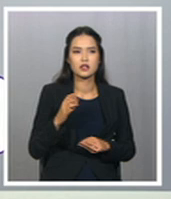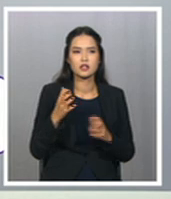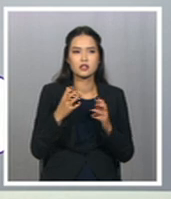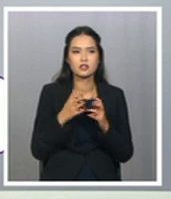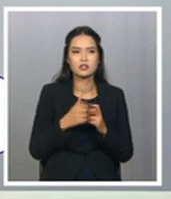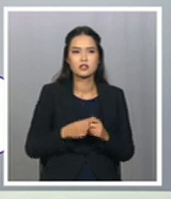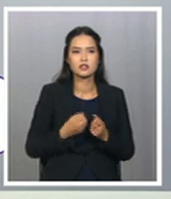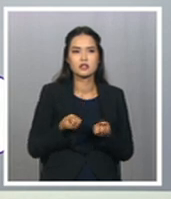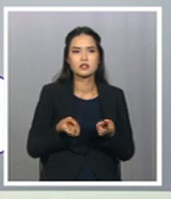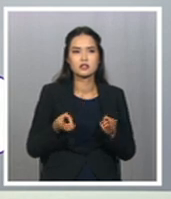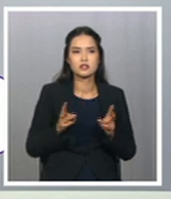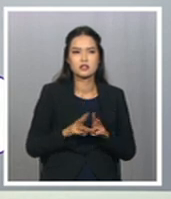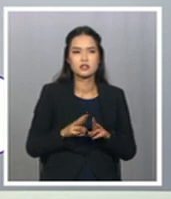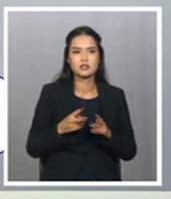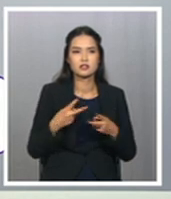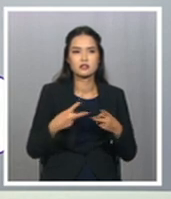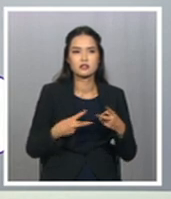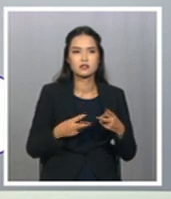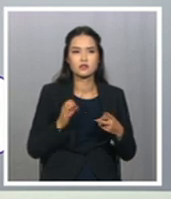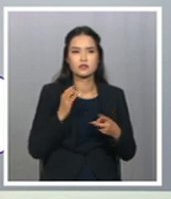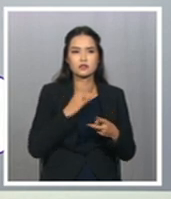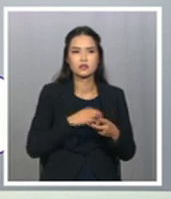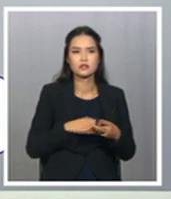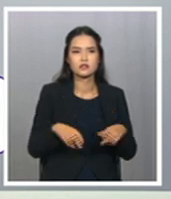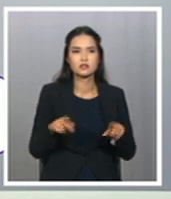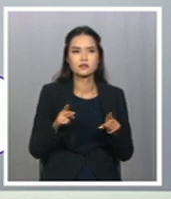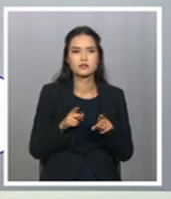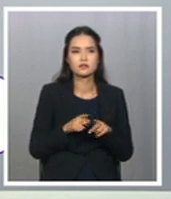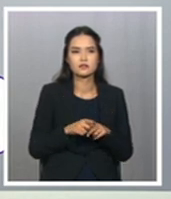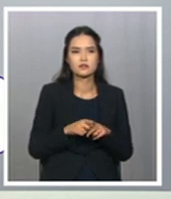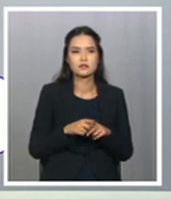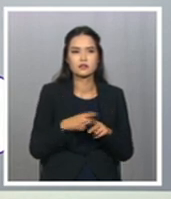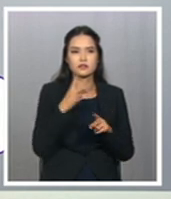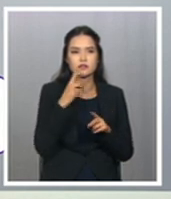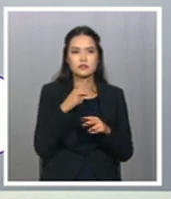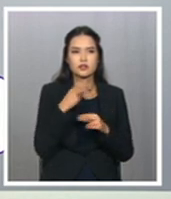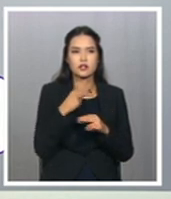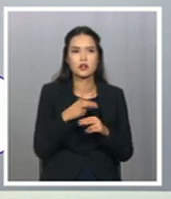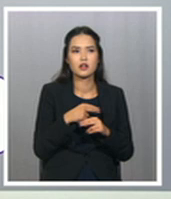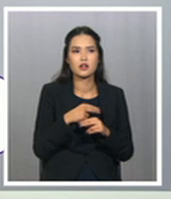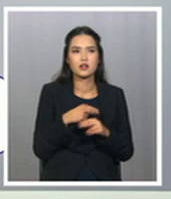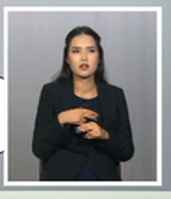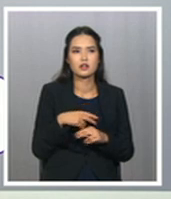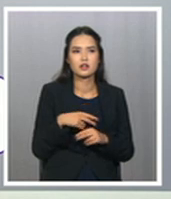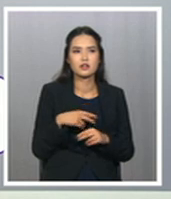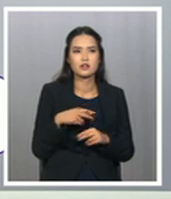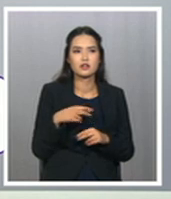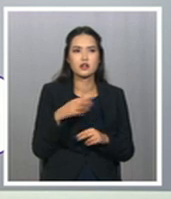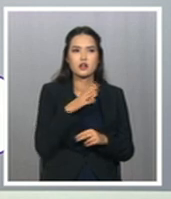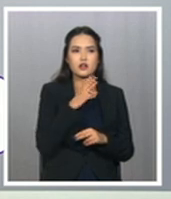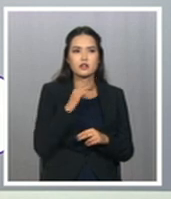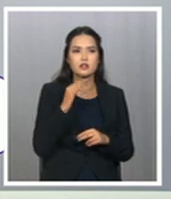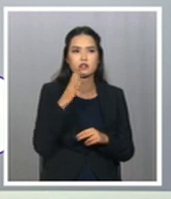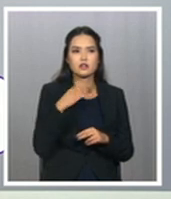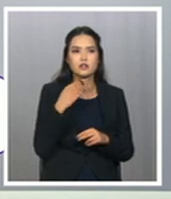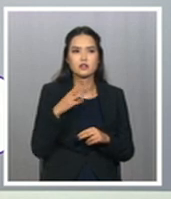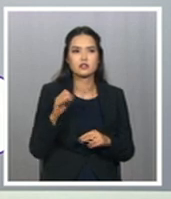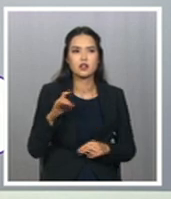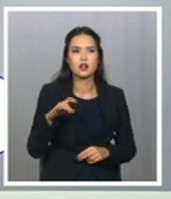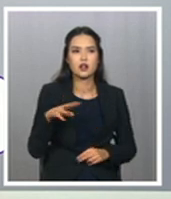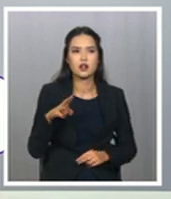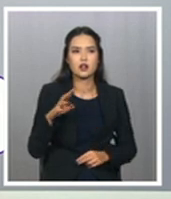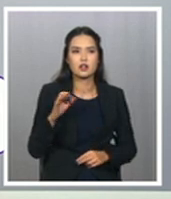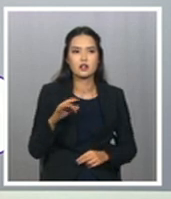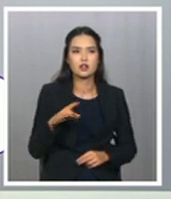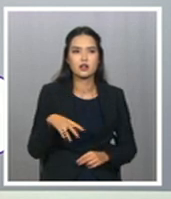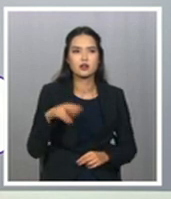арнайы генетикалық таңбалар қолданылады. Біз солармен толығырақ тоқталып өтейік. Жалпы ата-аналық дараларды латынның үлкен